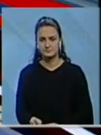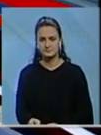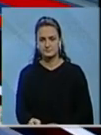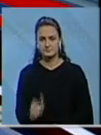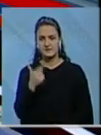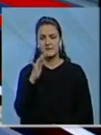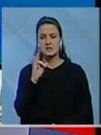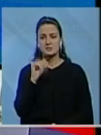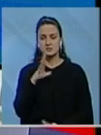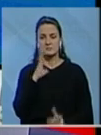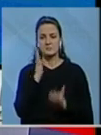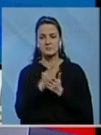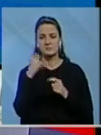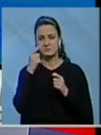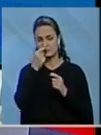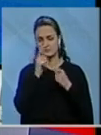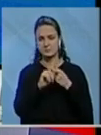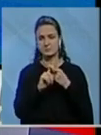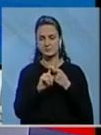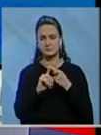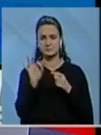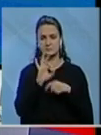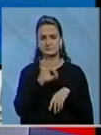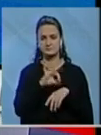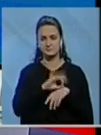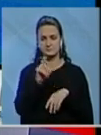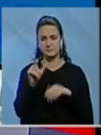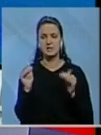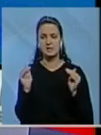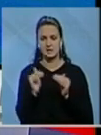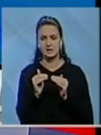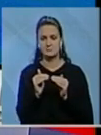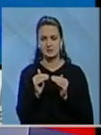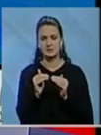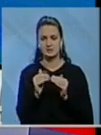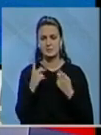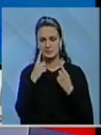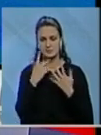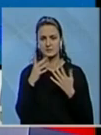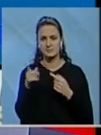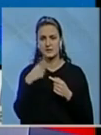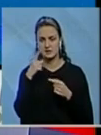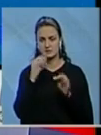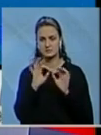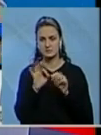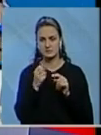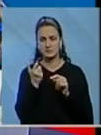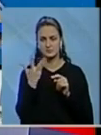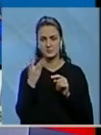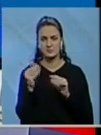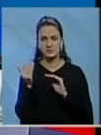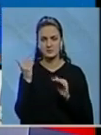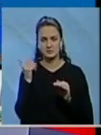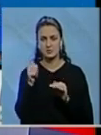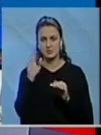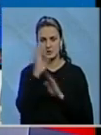გავაშელი საუბრობდა პირდაპირ ეთერში. გრიპის ვირუსით ინფიცირებულთა კლების ტენდენცია გამოიკვეთა, როგორც მან აღნიშნა რამდენიმე წუთის წინ, და